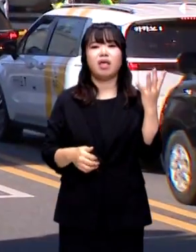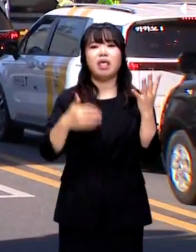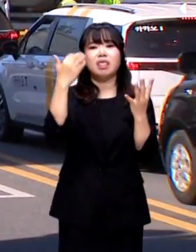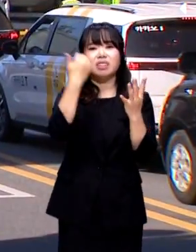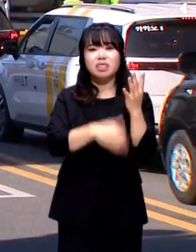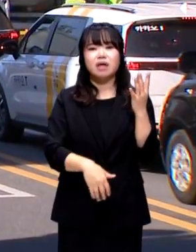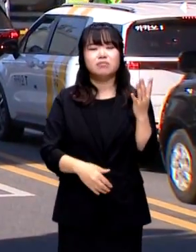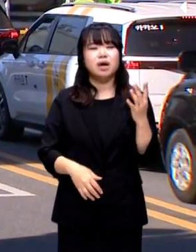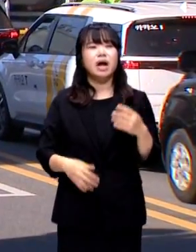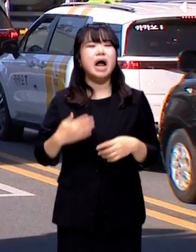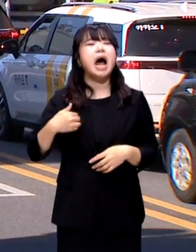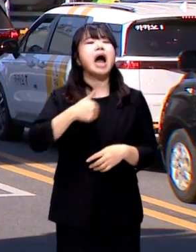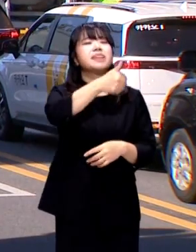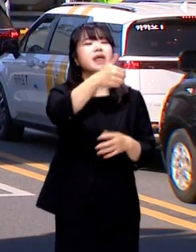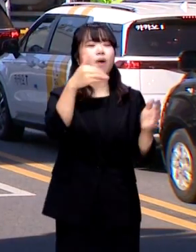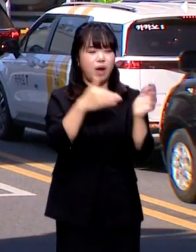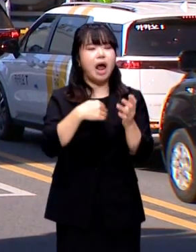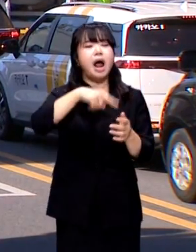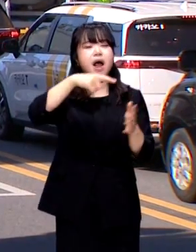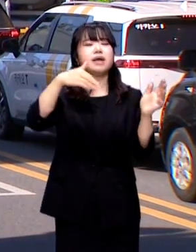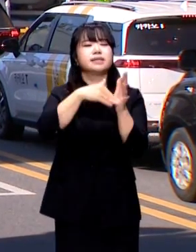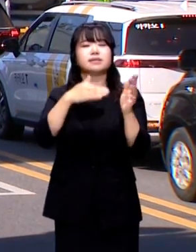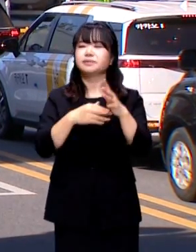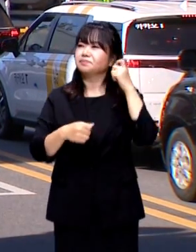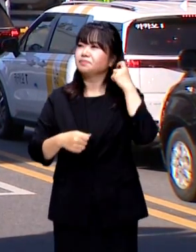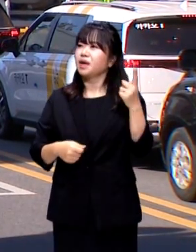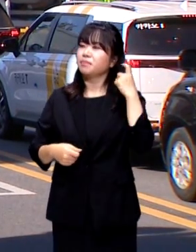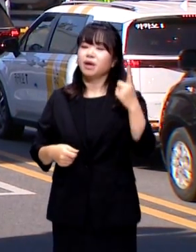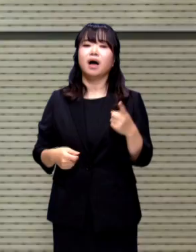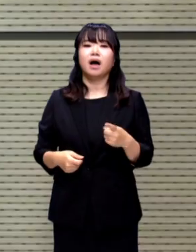이전에 출동했다는 이유로 아무런 조치를 취하지 않았습니다.